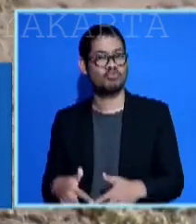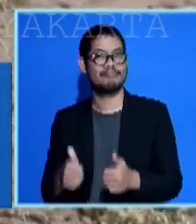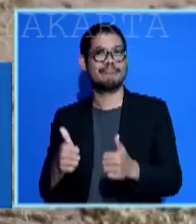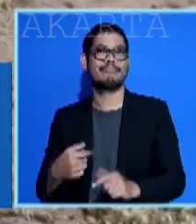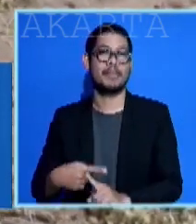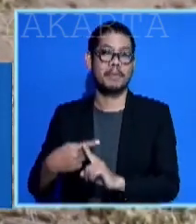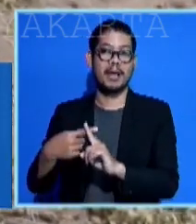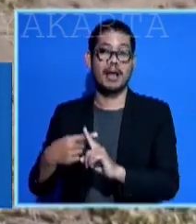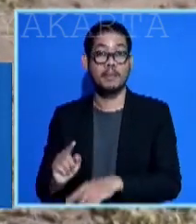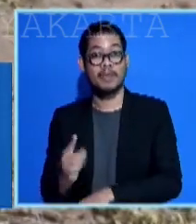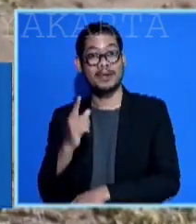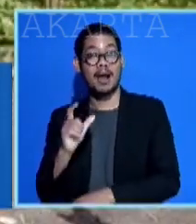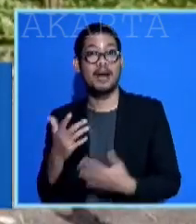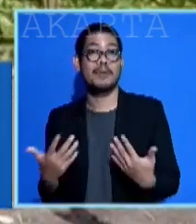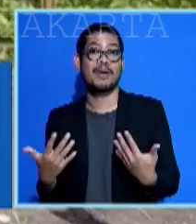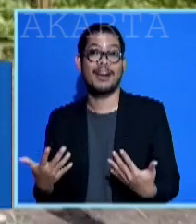men